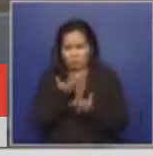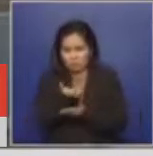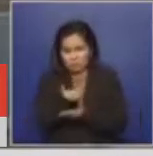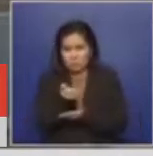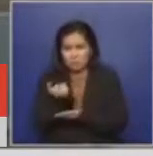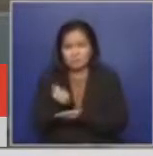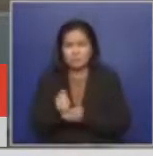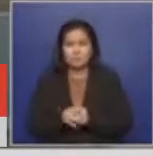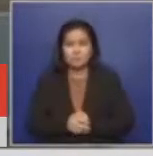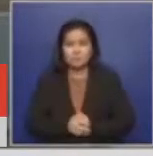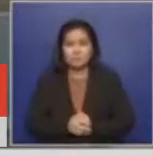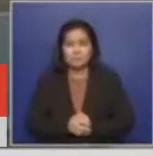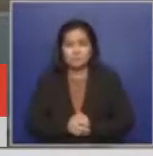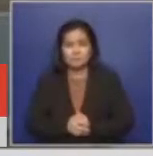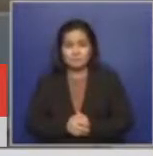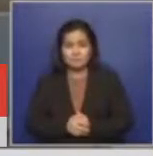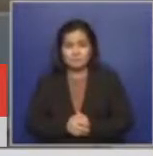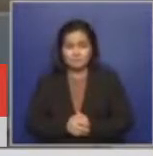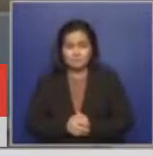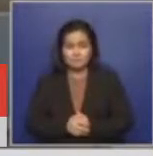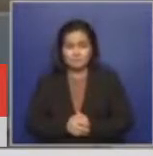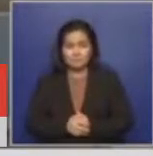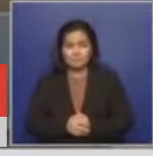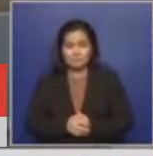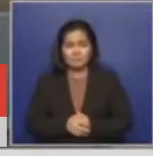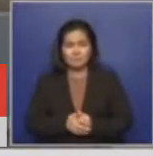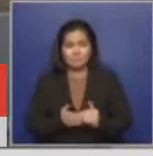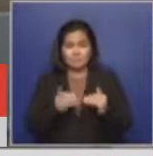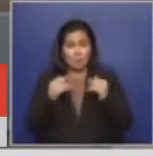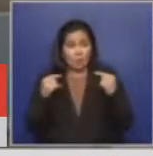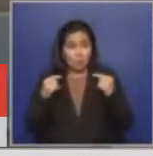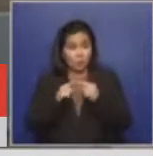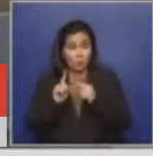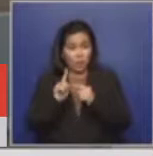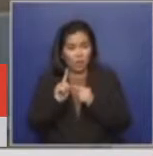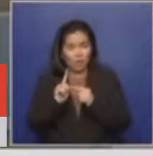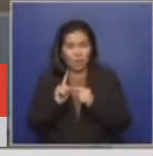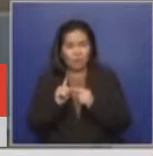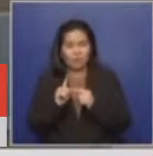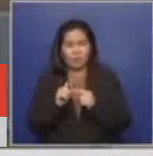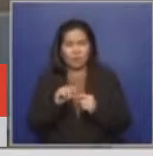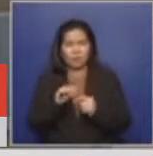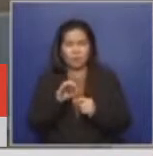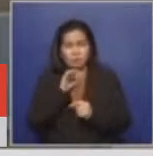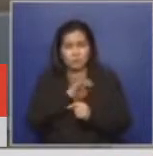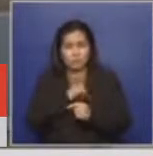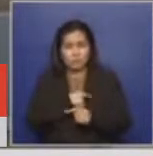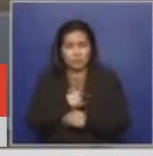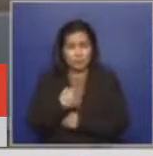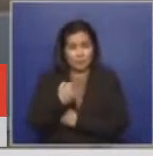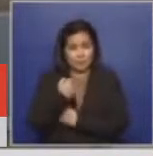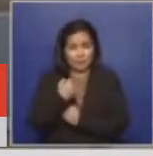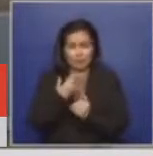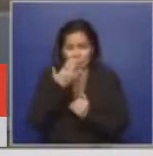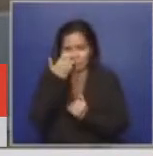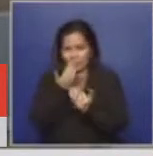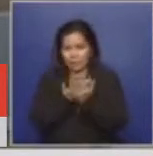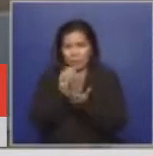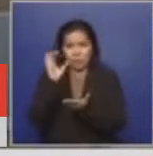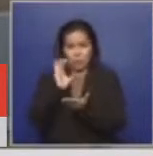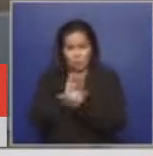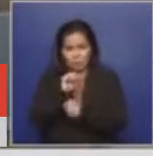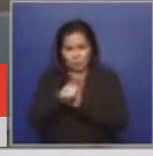การต่อไปนะครับคือขวัญกำลังใจนะครับงบประมาณปี64นี้เนี่ยไม่ได้บอกเลยครับ